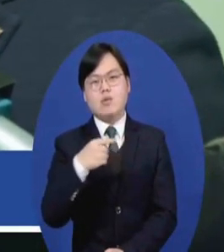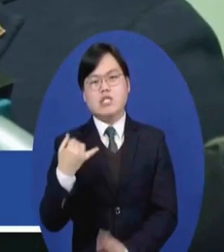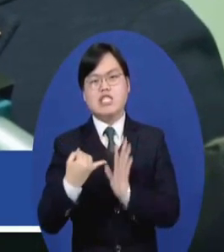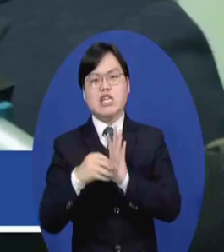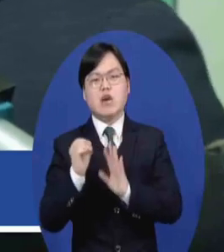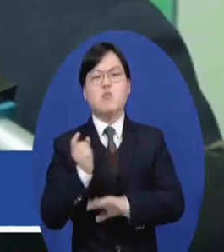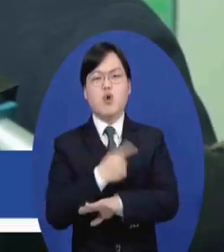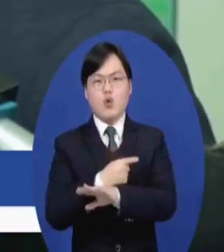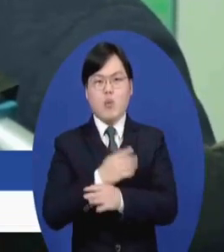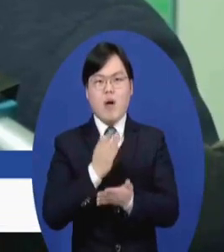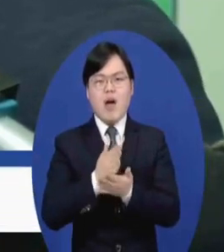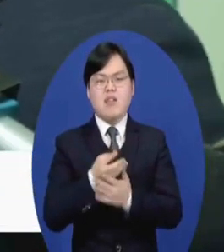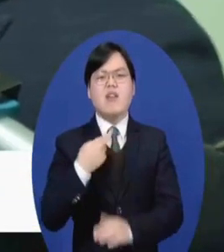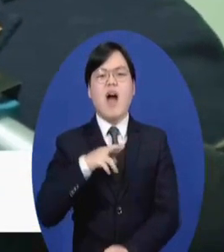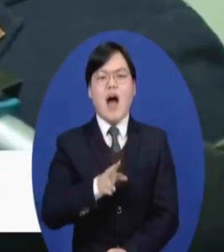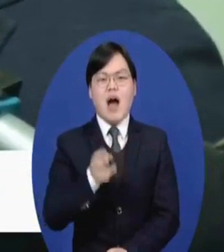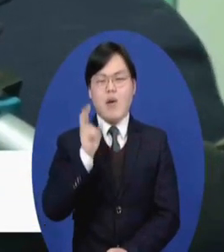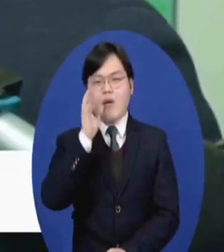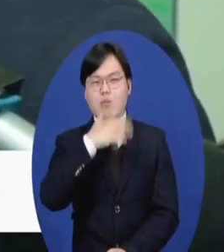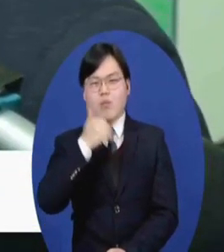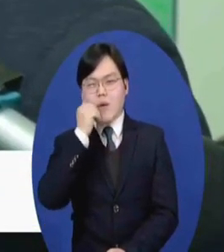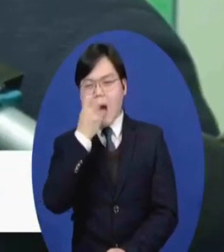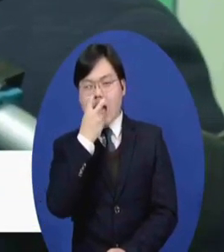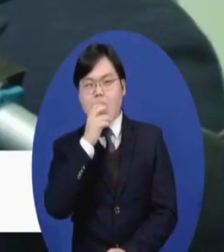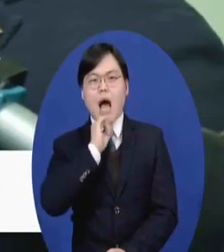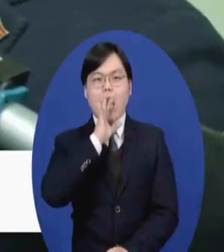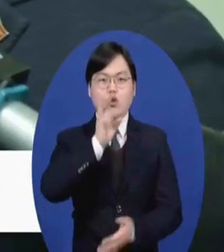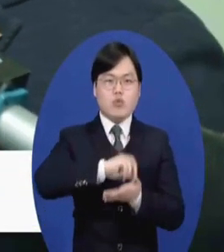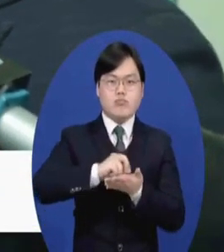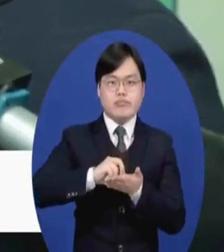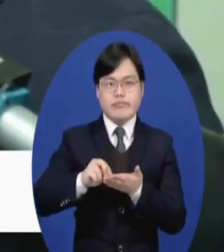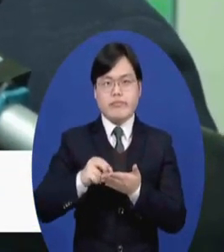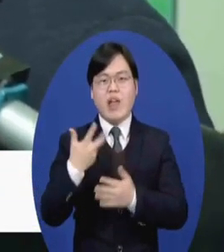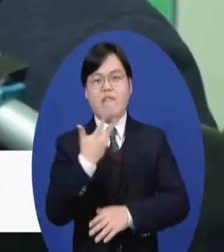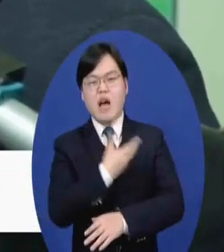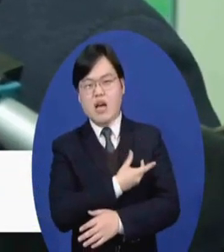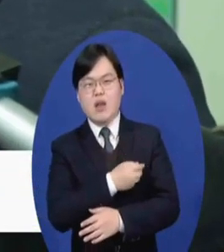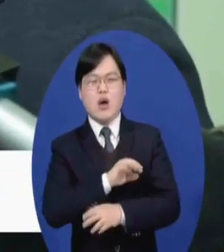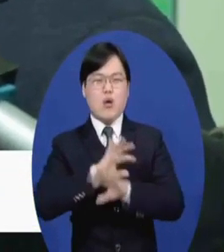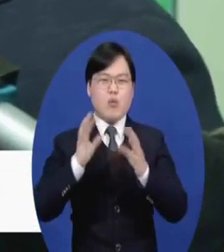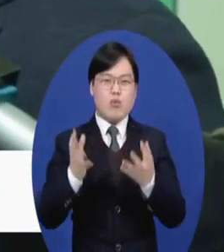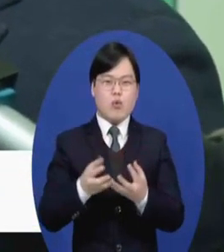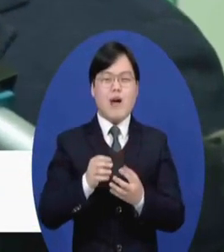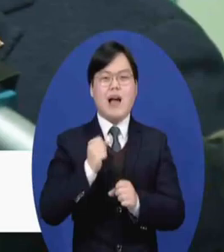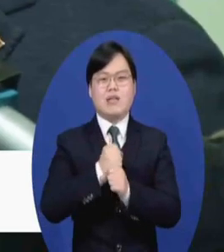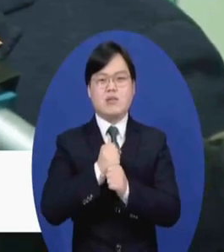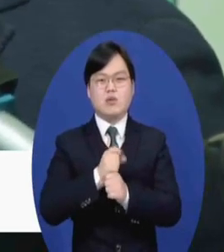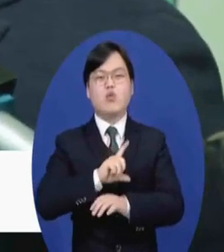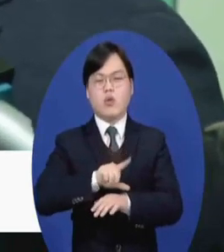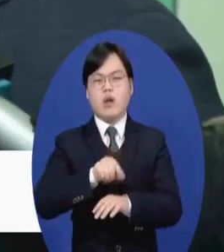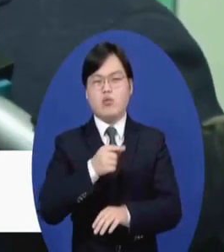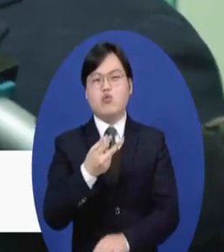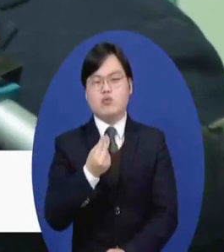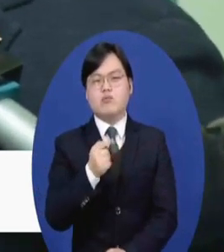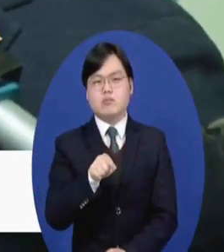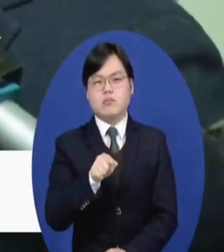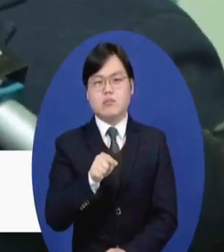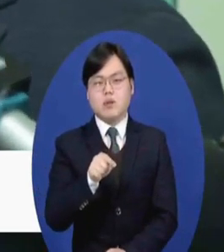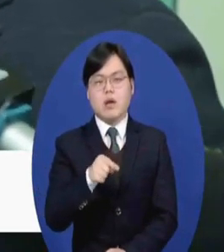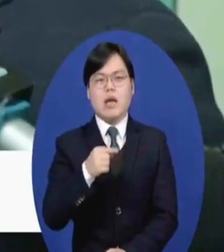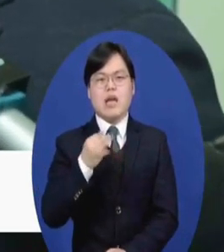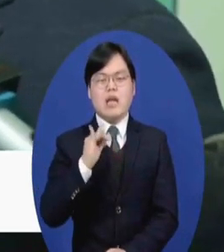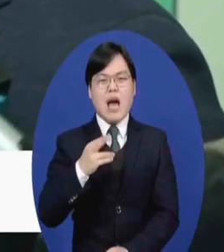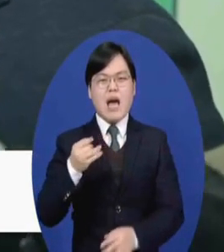болж байна. Ягаад гэвэл ажиглалтын өрөөнд сууж байна, асуумж бүглж байна. Тэгэхээр жоохон тодорхой хэмжээнд энэ асуумж бүглэх юм их хялбаршуулах цахим